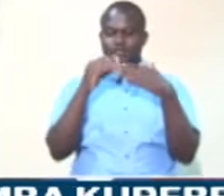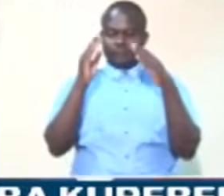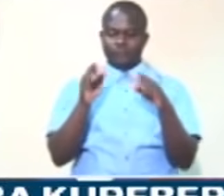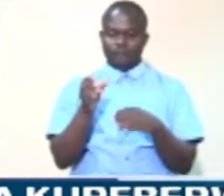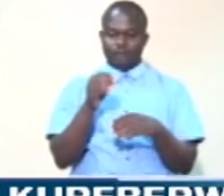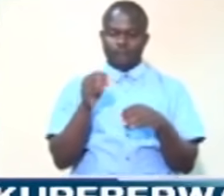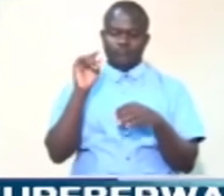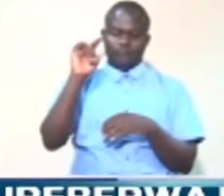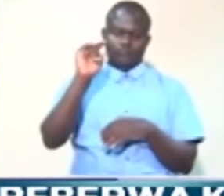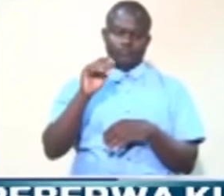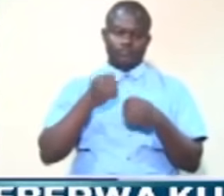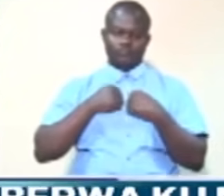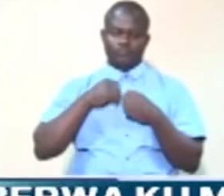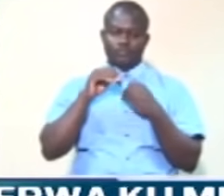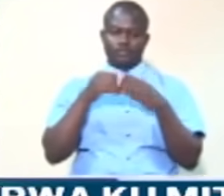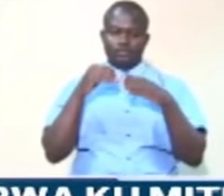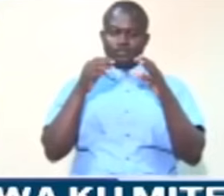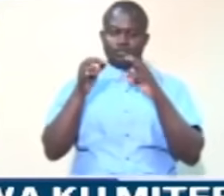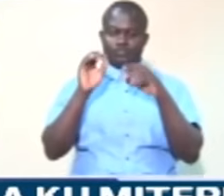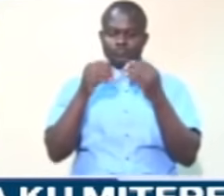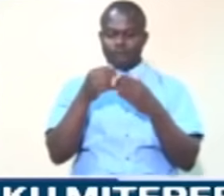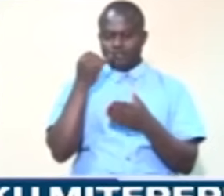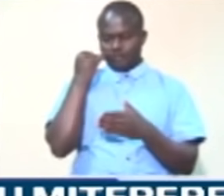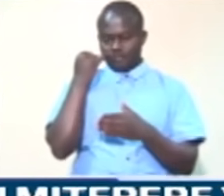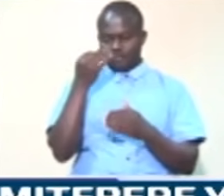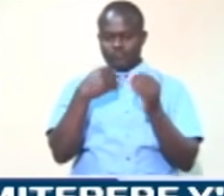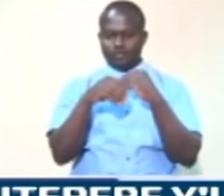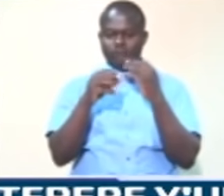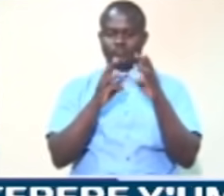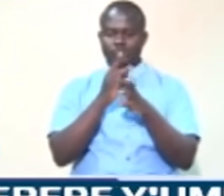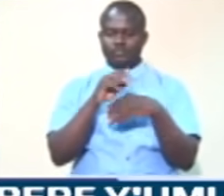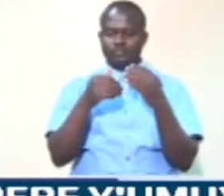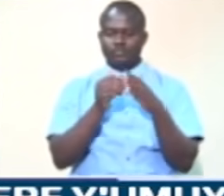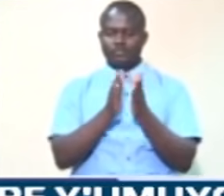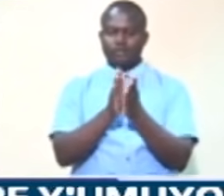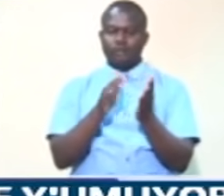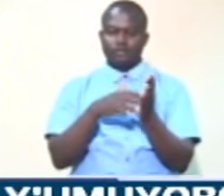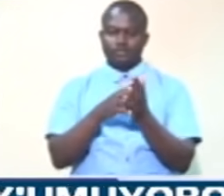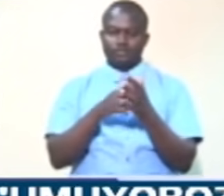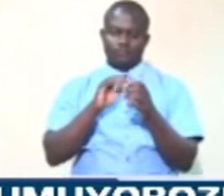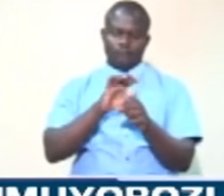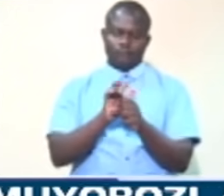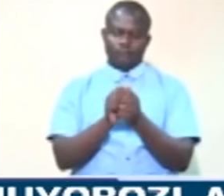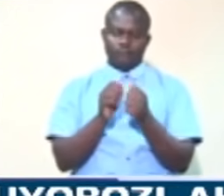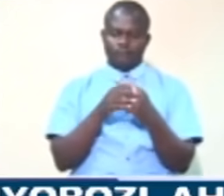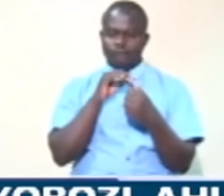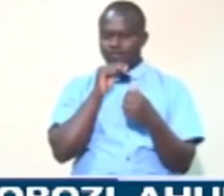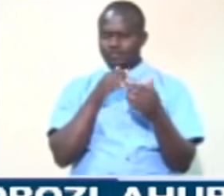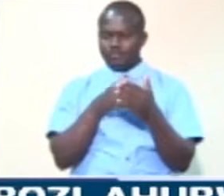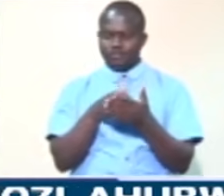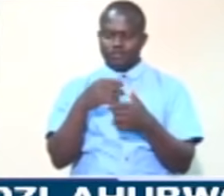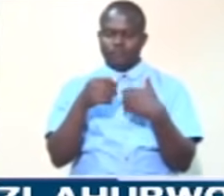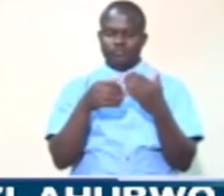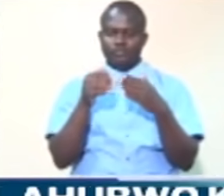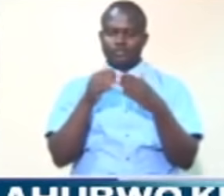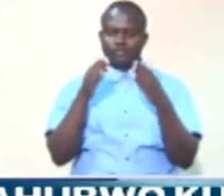bwa sosiyete y'indege ya Rwanda busobanura ko nubwo ubucuruzi ku isi muri rusange bwahungabanyijwe na COVID-19 bitayibujije gukomeza